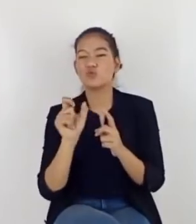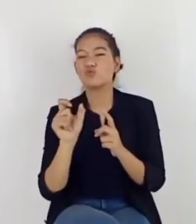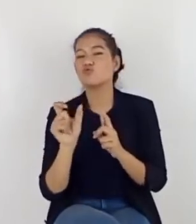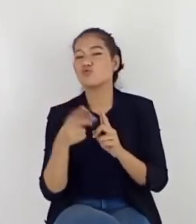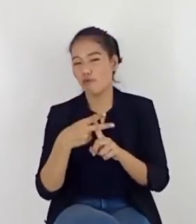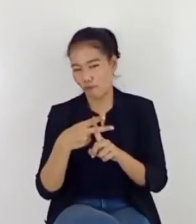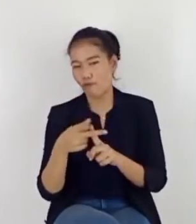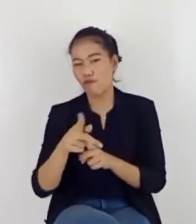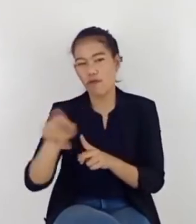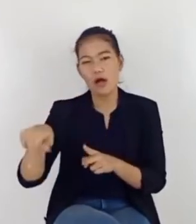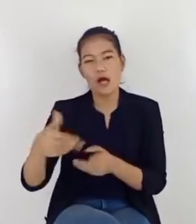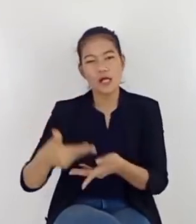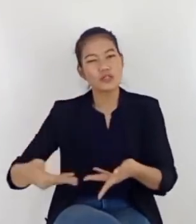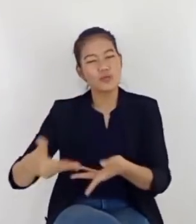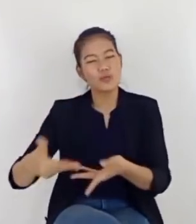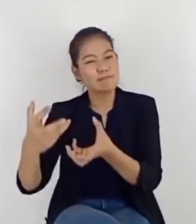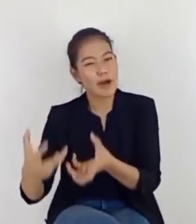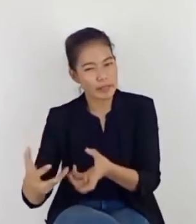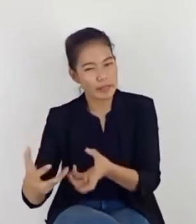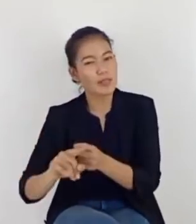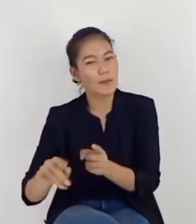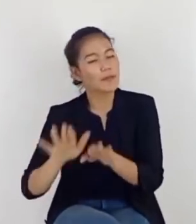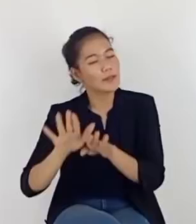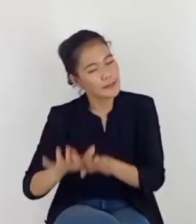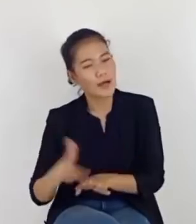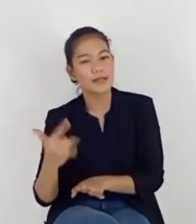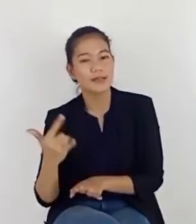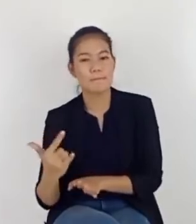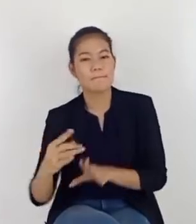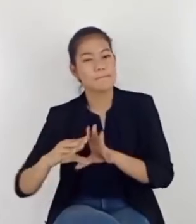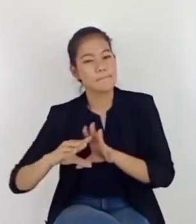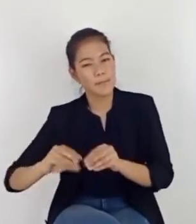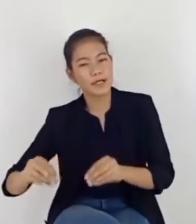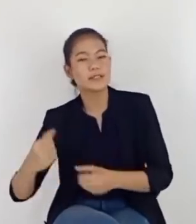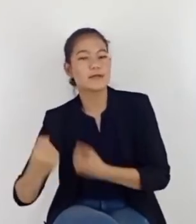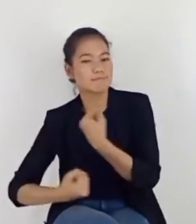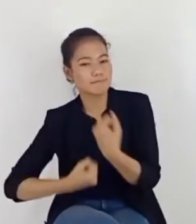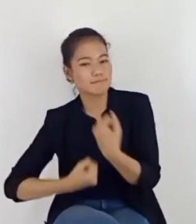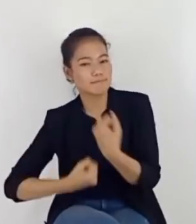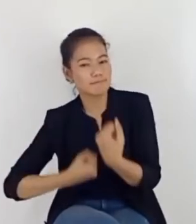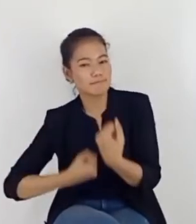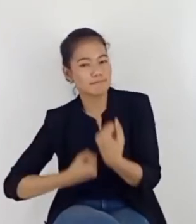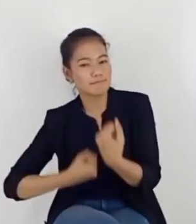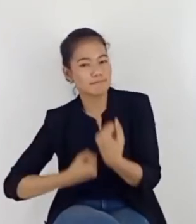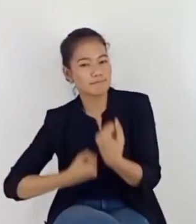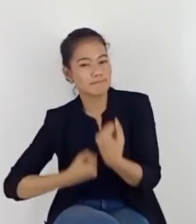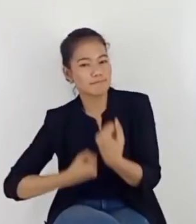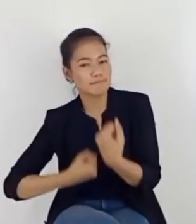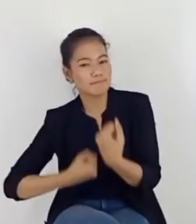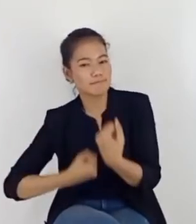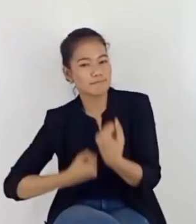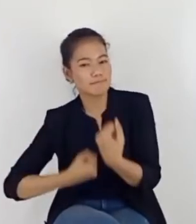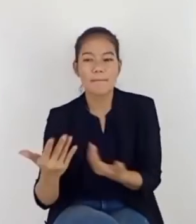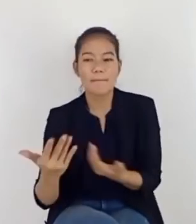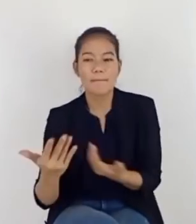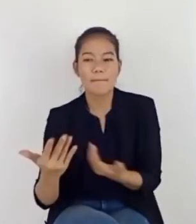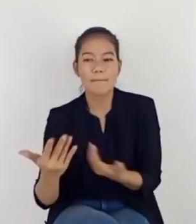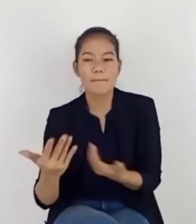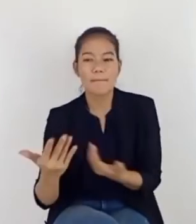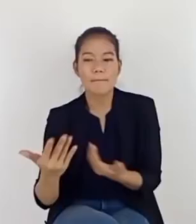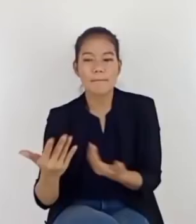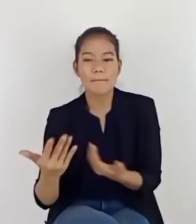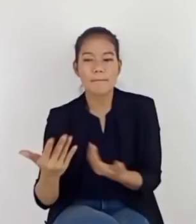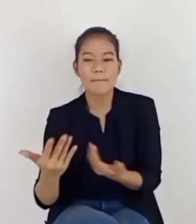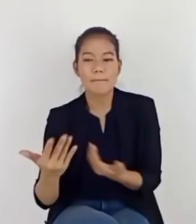tengah penderitaan, ya tetap tenang melakukan apa yang benar dan baik menurut Tuhan.